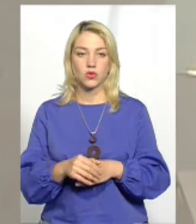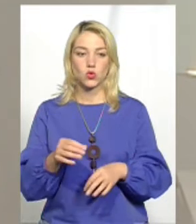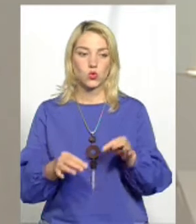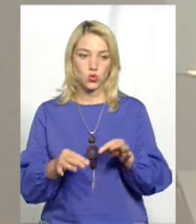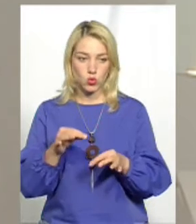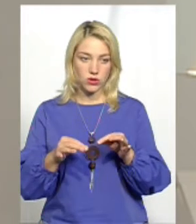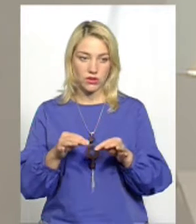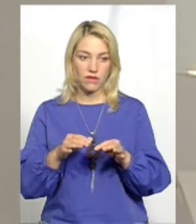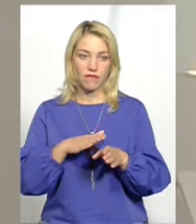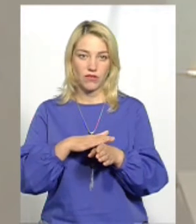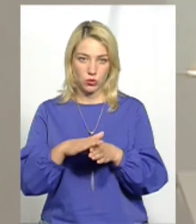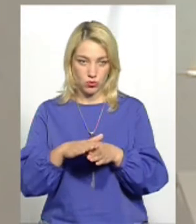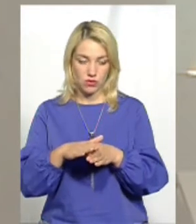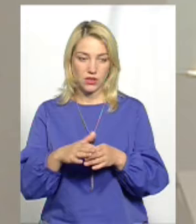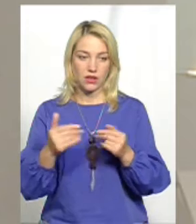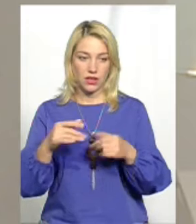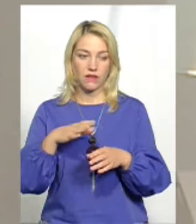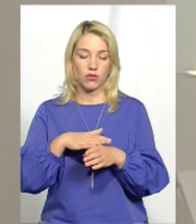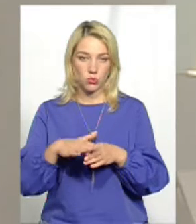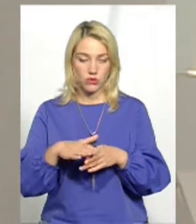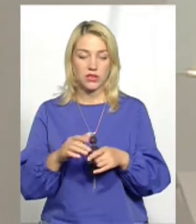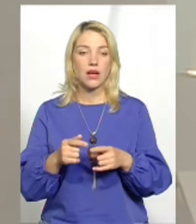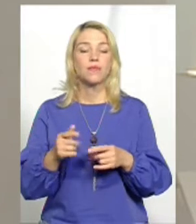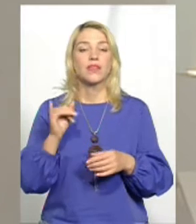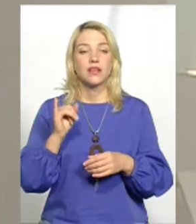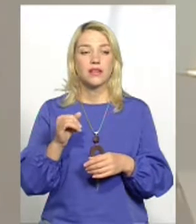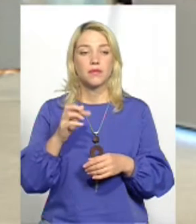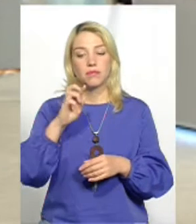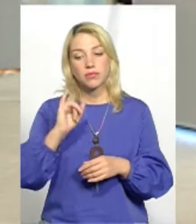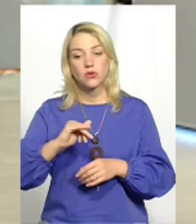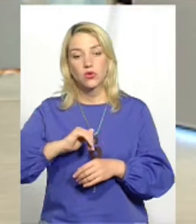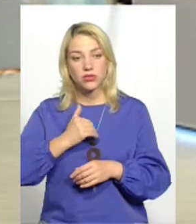Суд відбувся. Так, відбувся. Так, пане Олеже, хотілося би